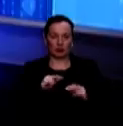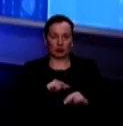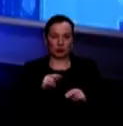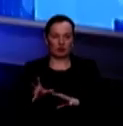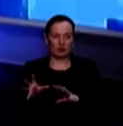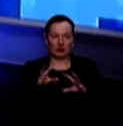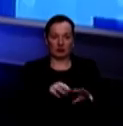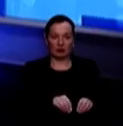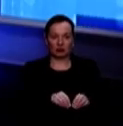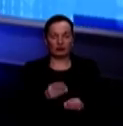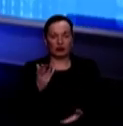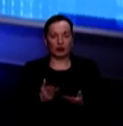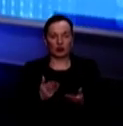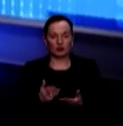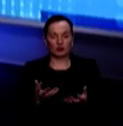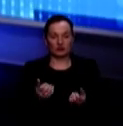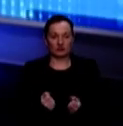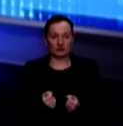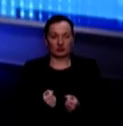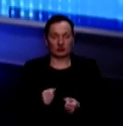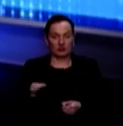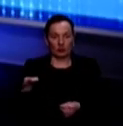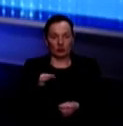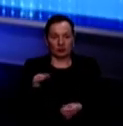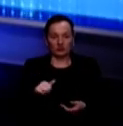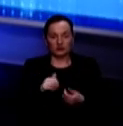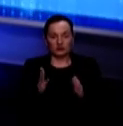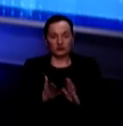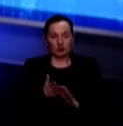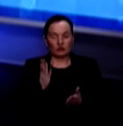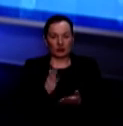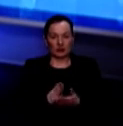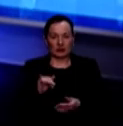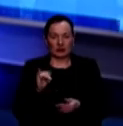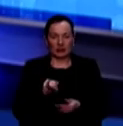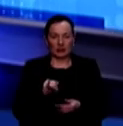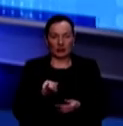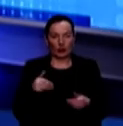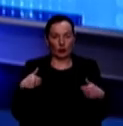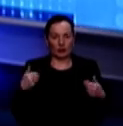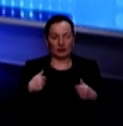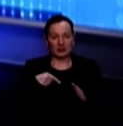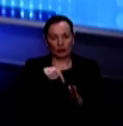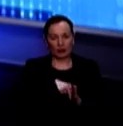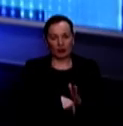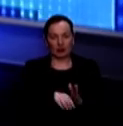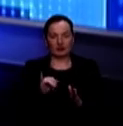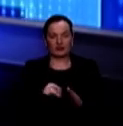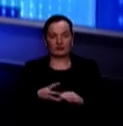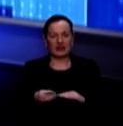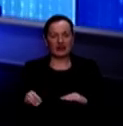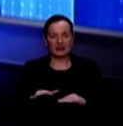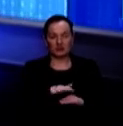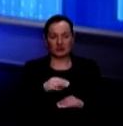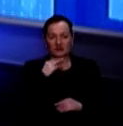якщо взяти область в цілому, у нас є і корисні копалини, і землі у нас вистачає.